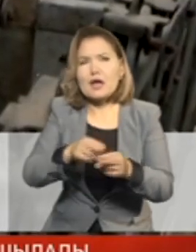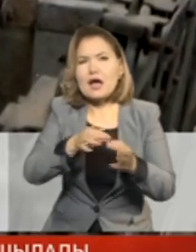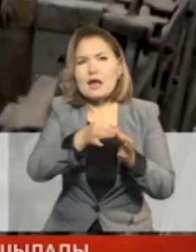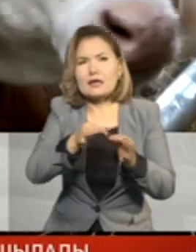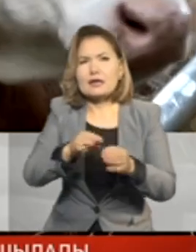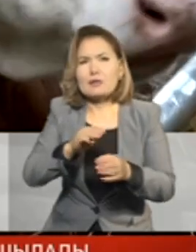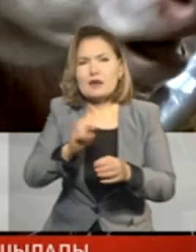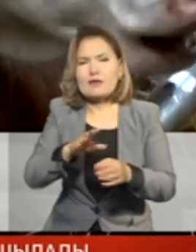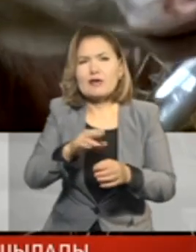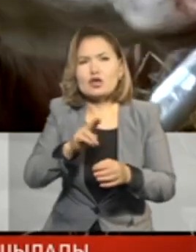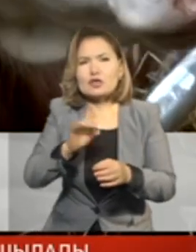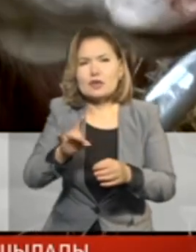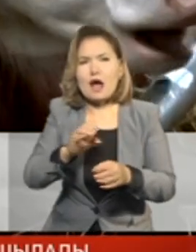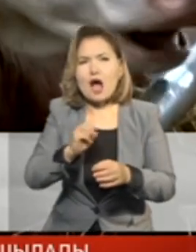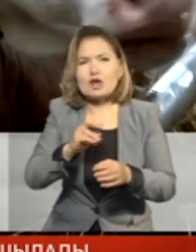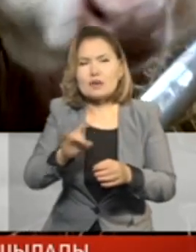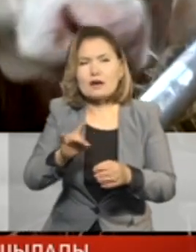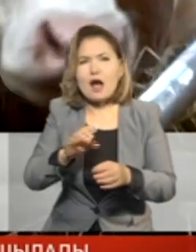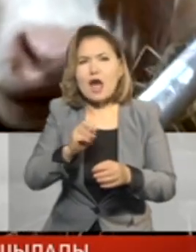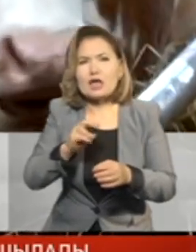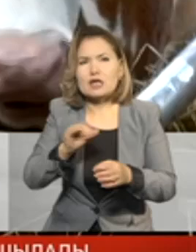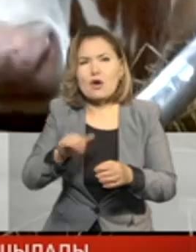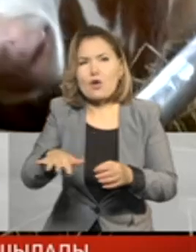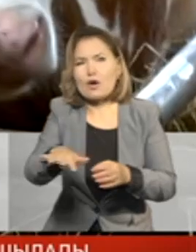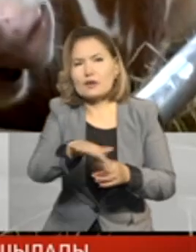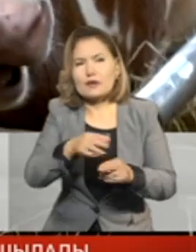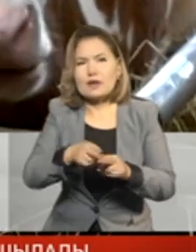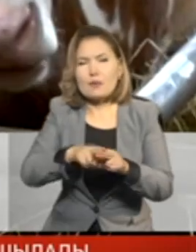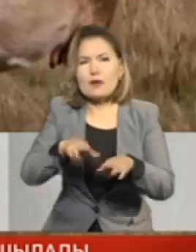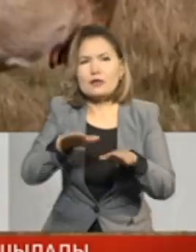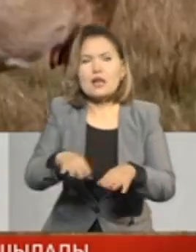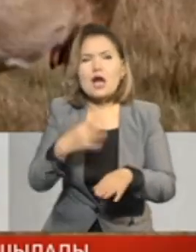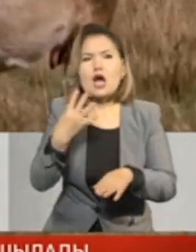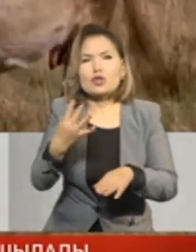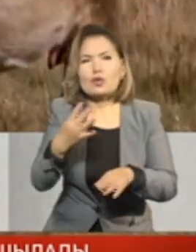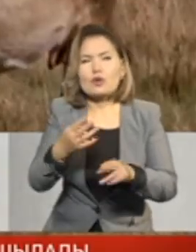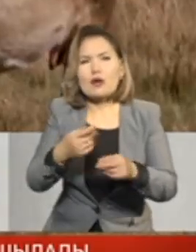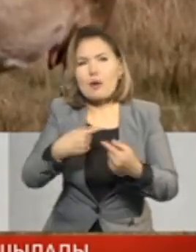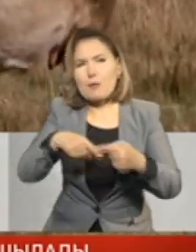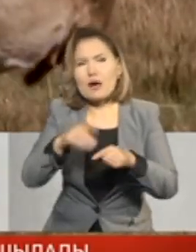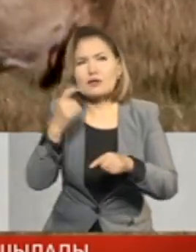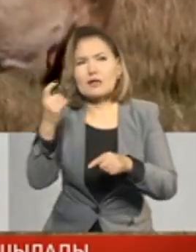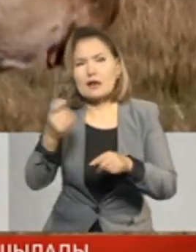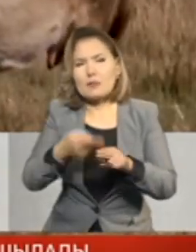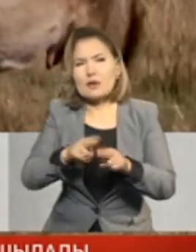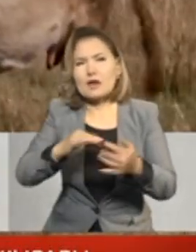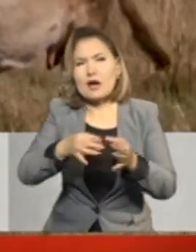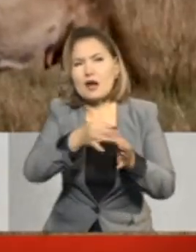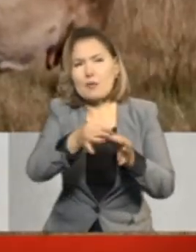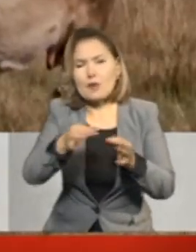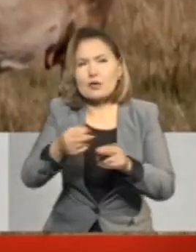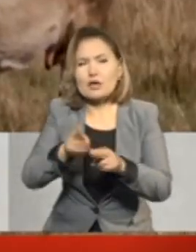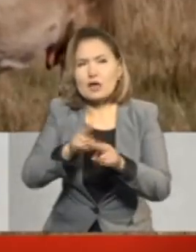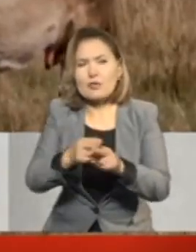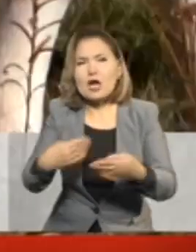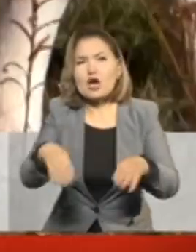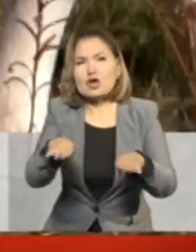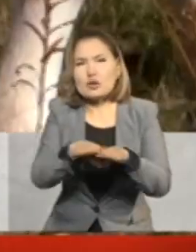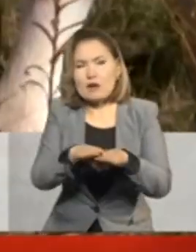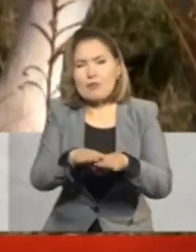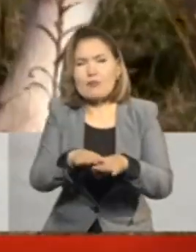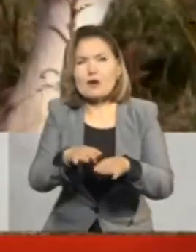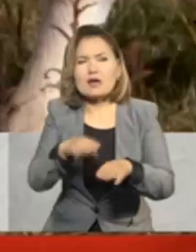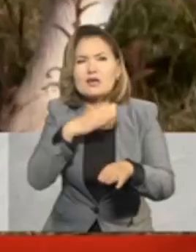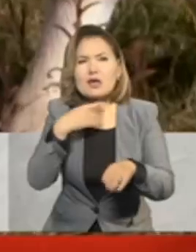Тимирязев, Қызылжар, Ақжар және Айыртау аудандарында орналасқан 4 серіктестік пен бірнеше елді мекенде шектеу шаралары